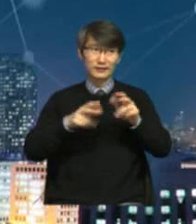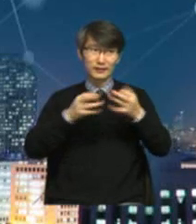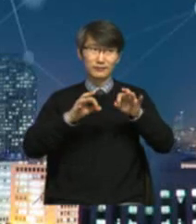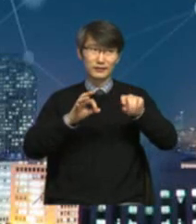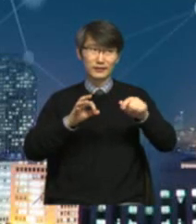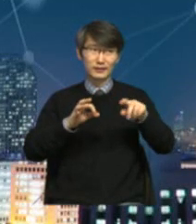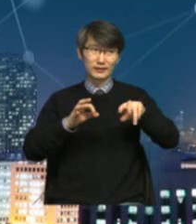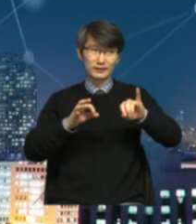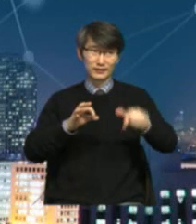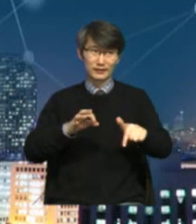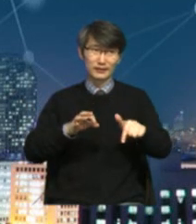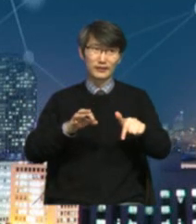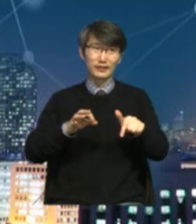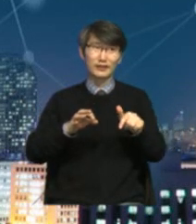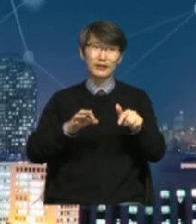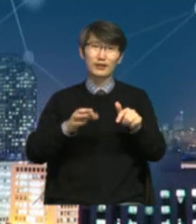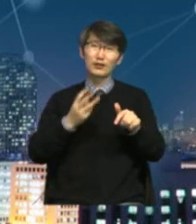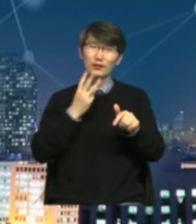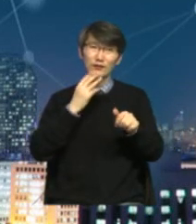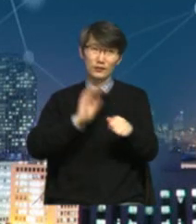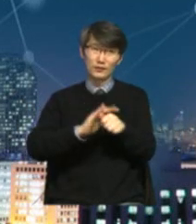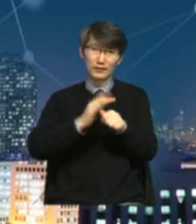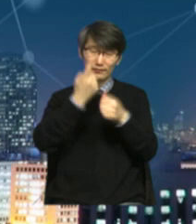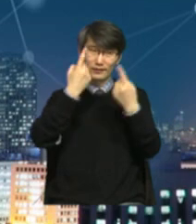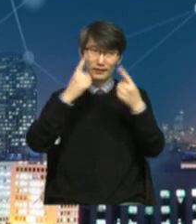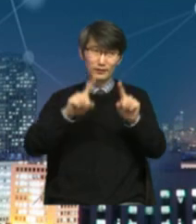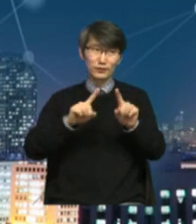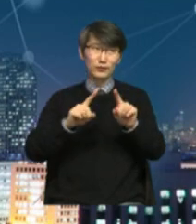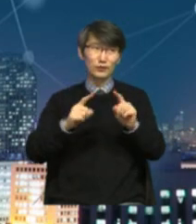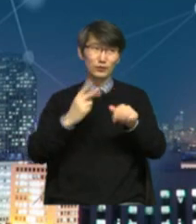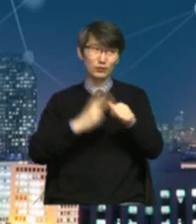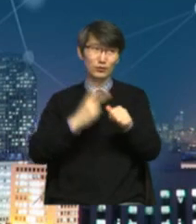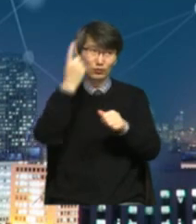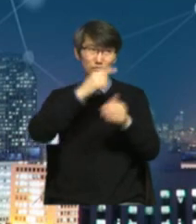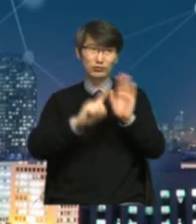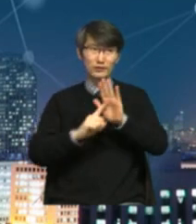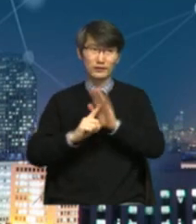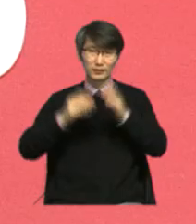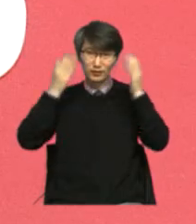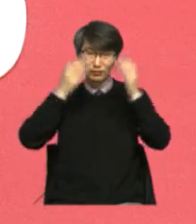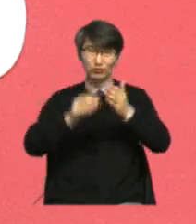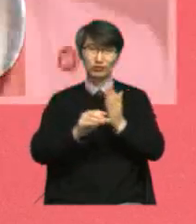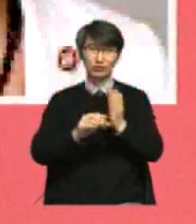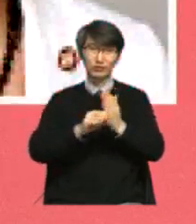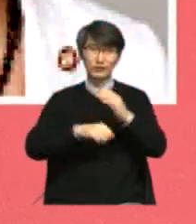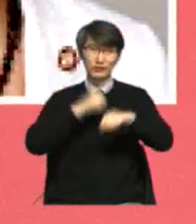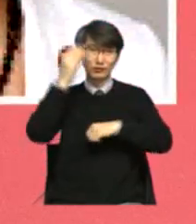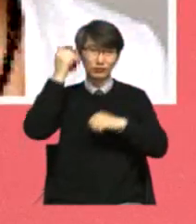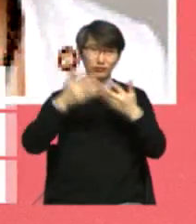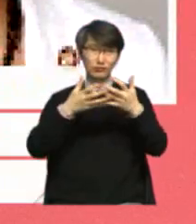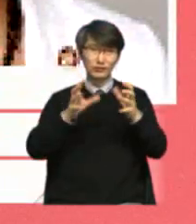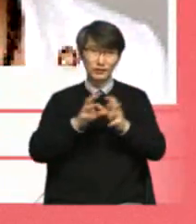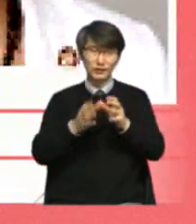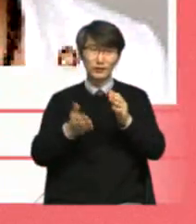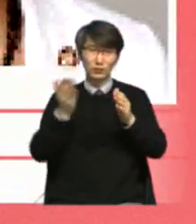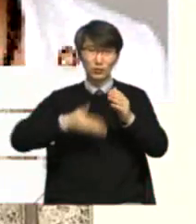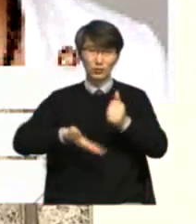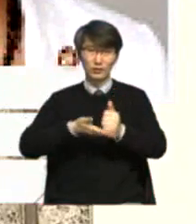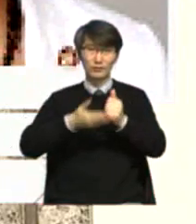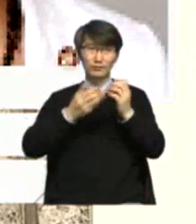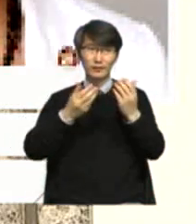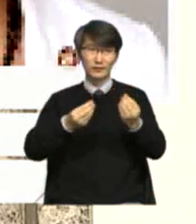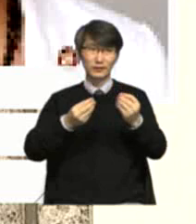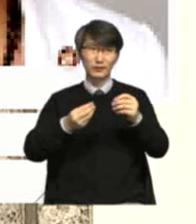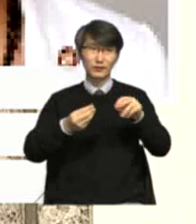김근식 경남대학교 교수 는 지역 공약 보단 얼굴을 얘기에 집중하고 있습니다 끝으로 자유 한국땅 시절 공천 신청을 마친